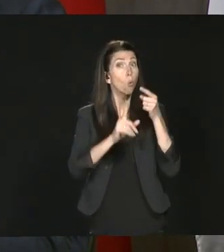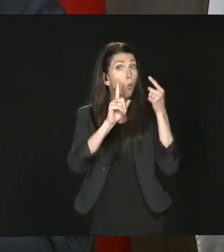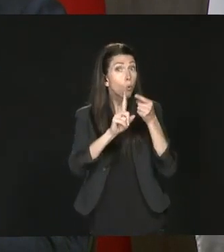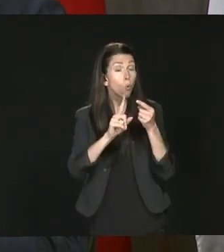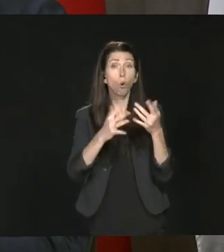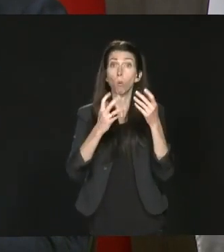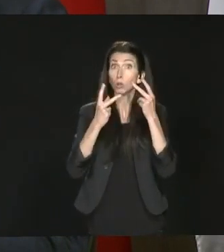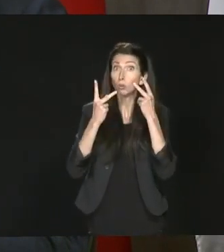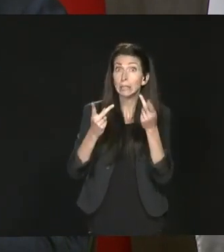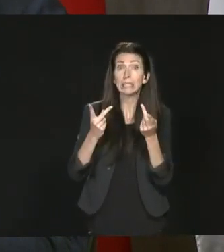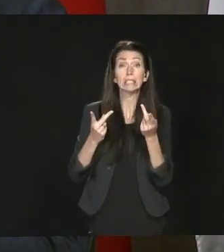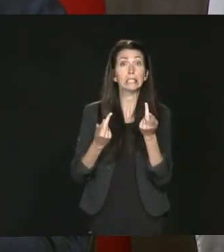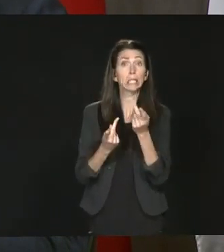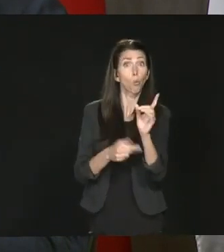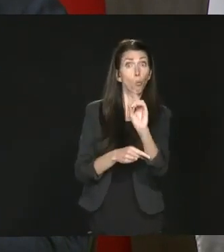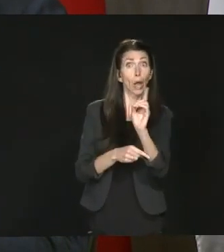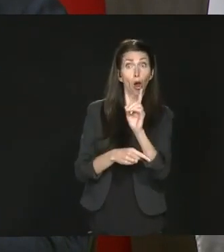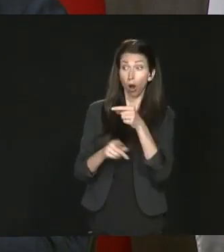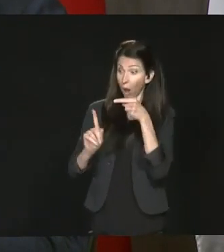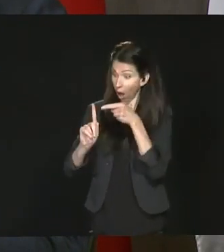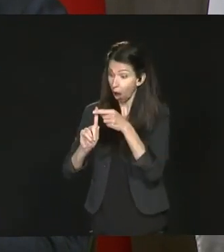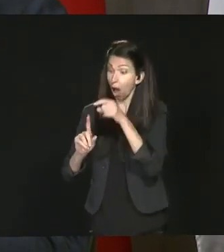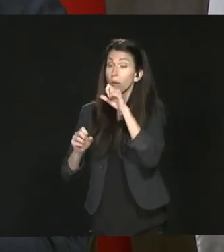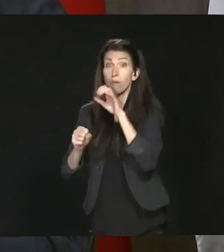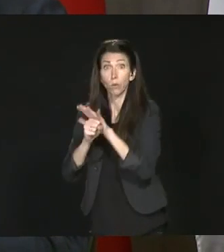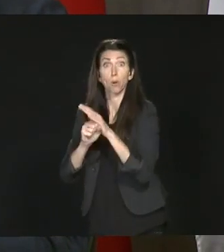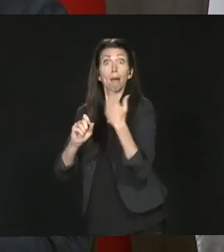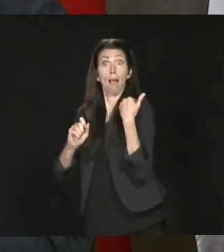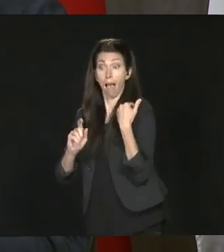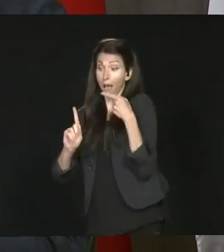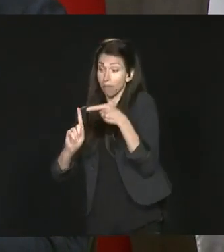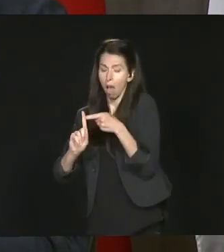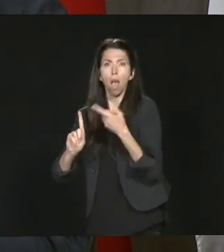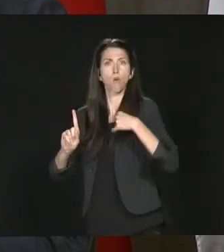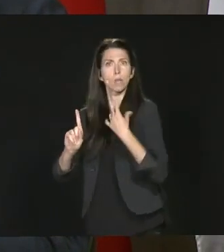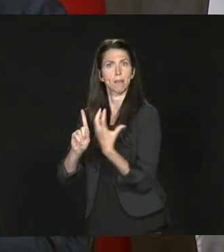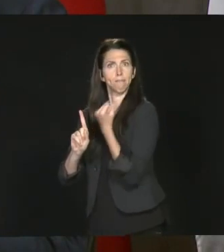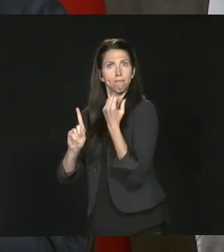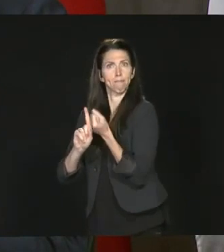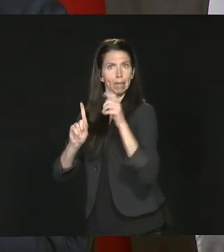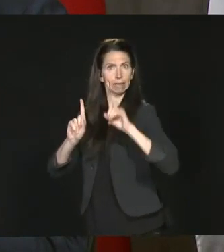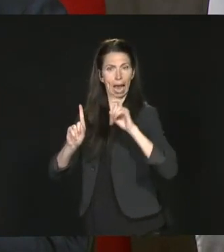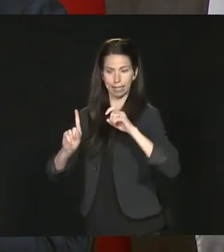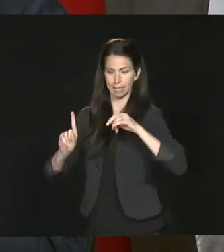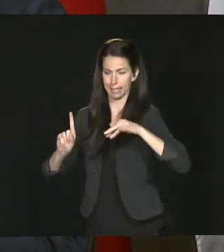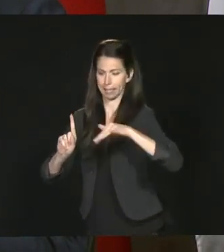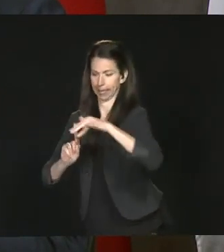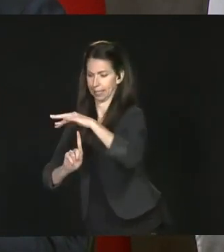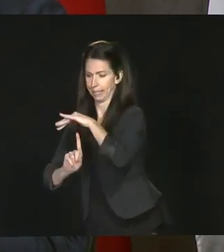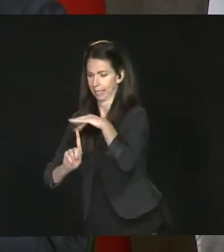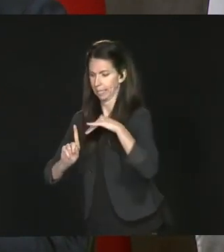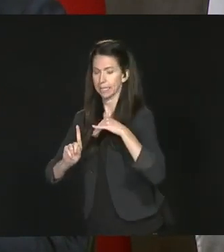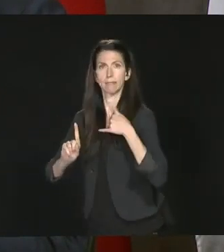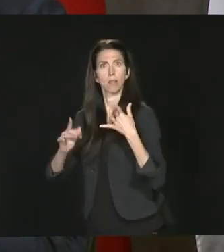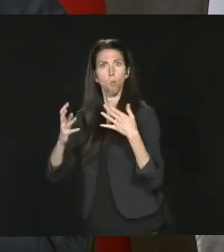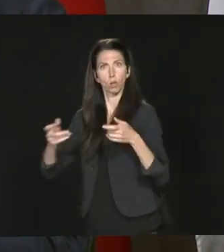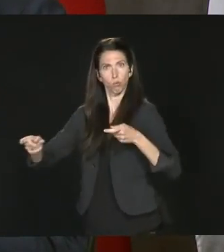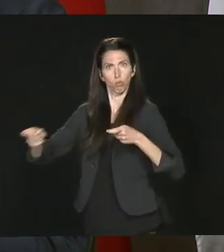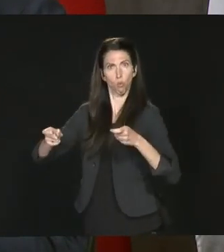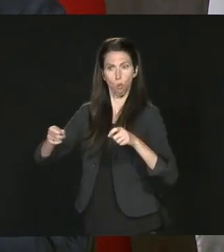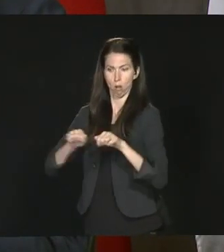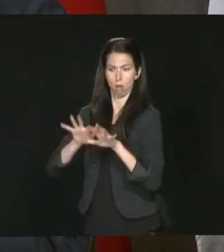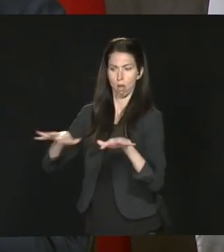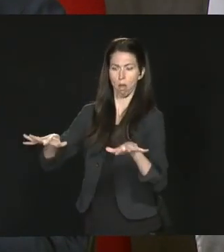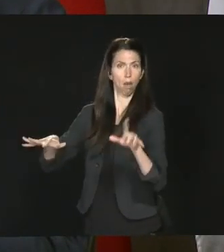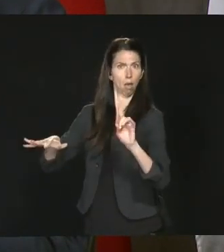du virus. Le Canada a maintenu le pourcentage de résultats positif des laboratoires en deçà de 10 % tout au